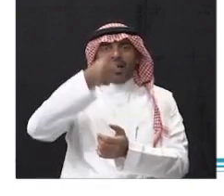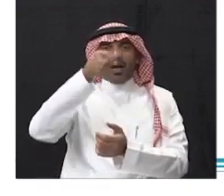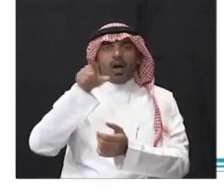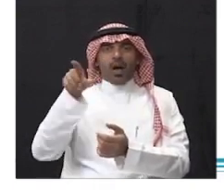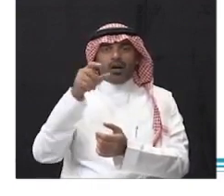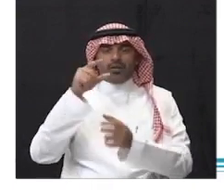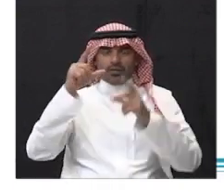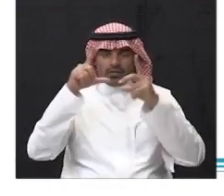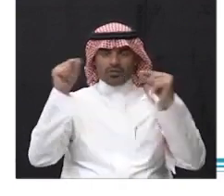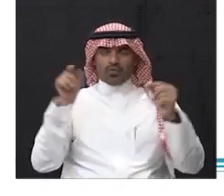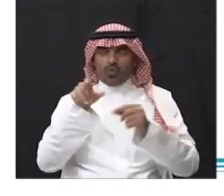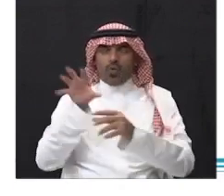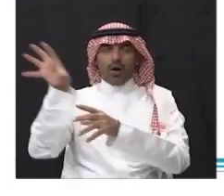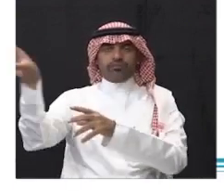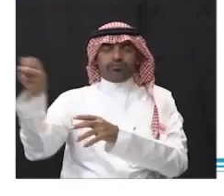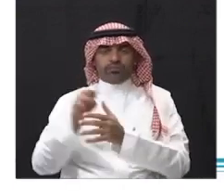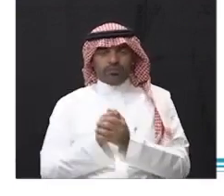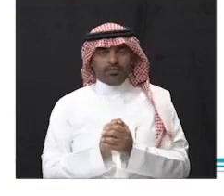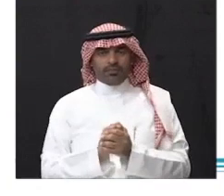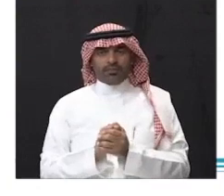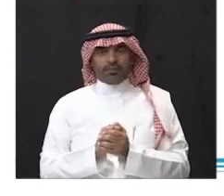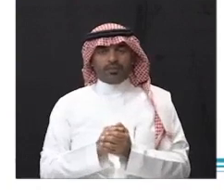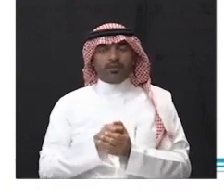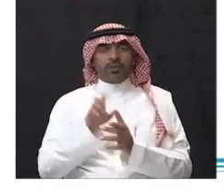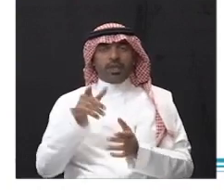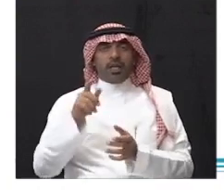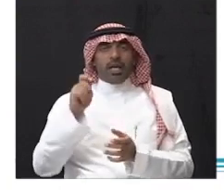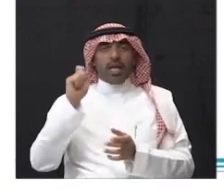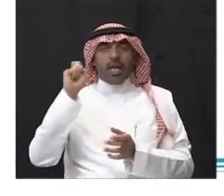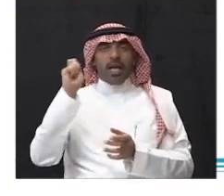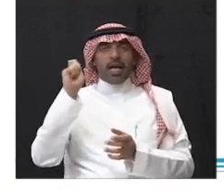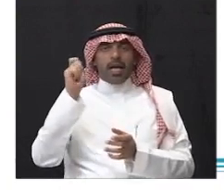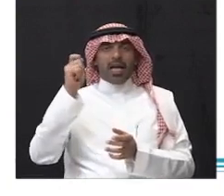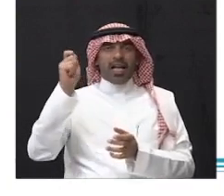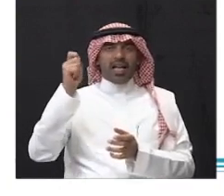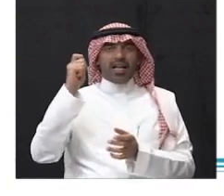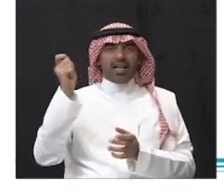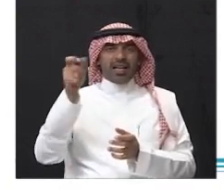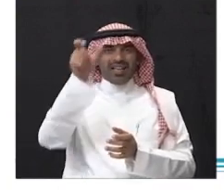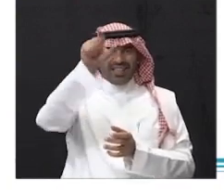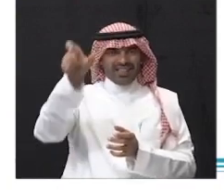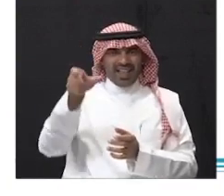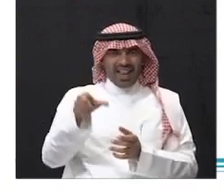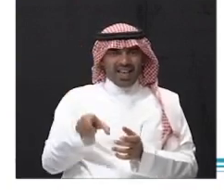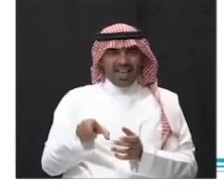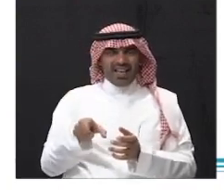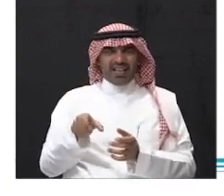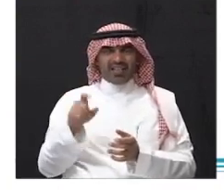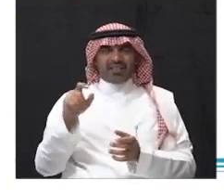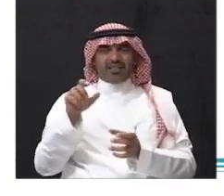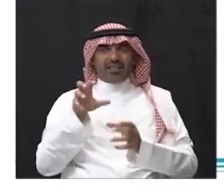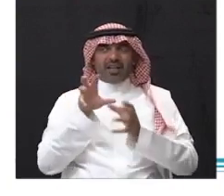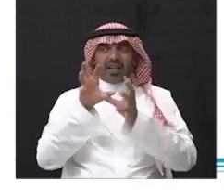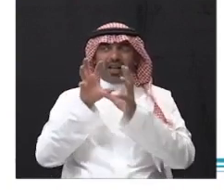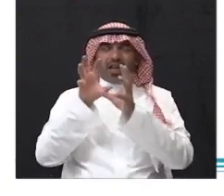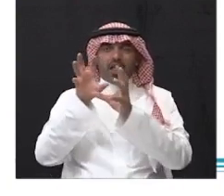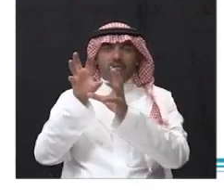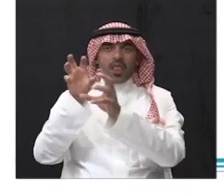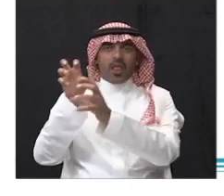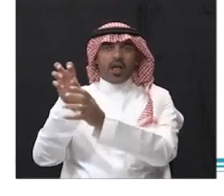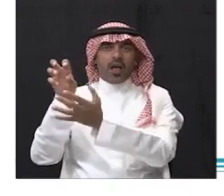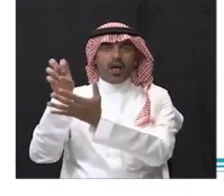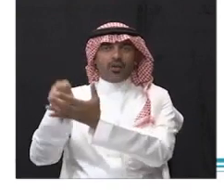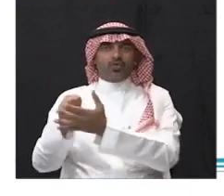ثانياً، استعمرت إيطاليا بلاد ألف مصر، باء الجزائر، جيم لبنان، دال